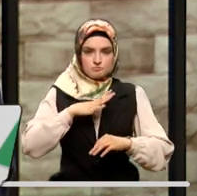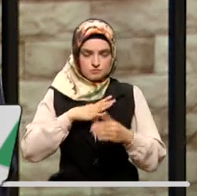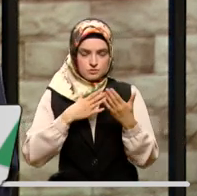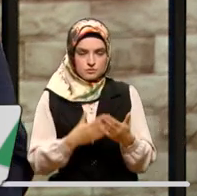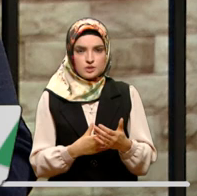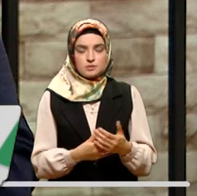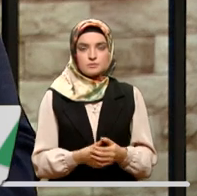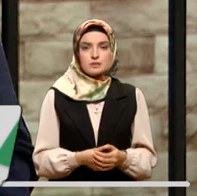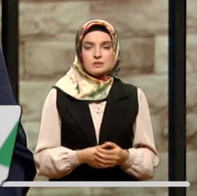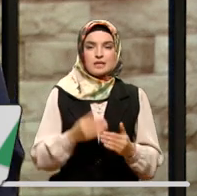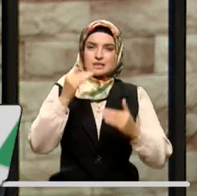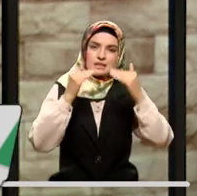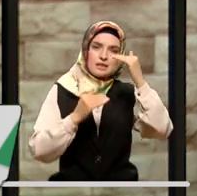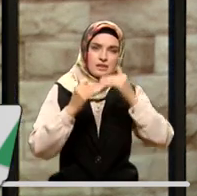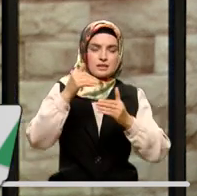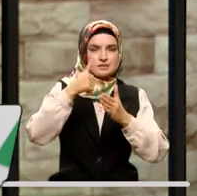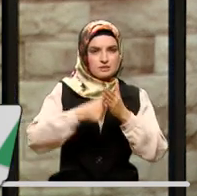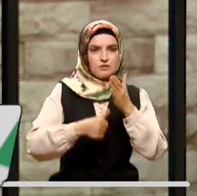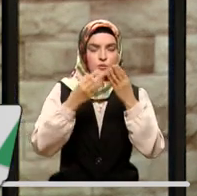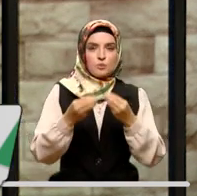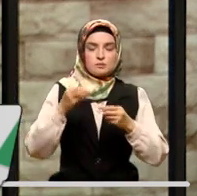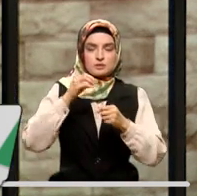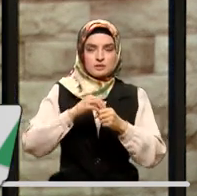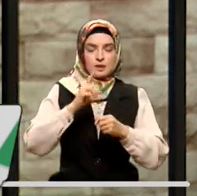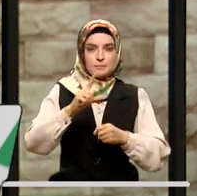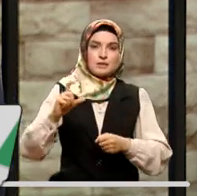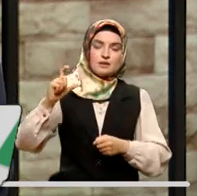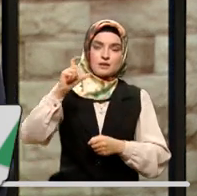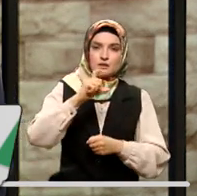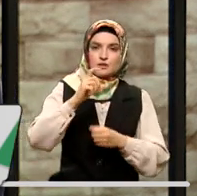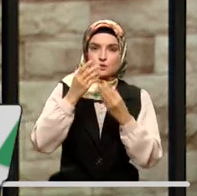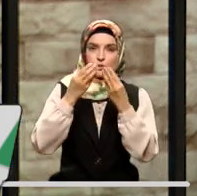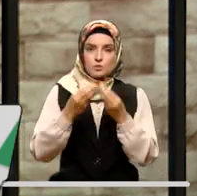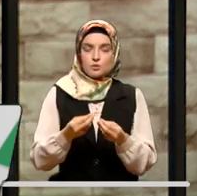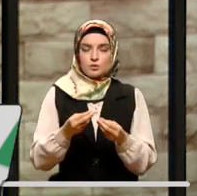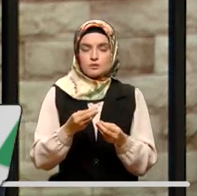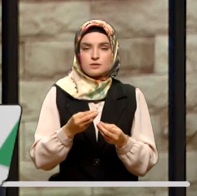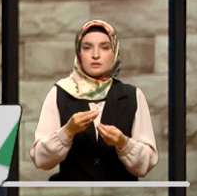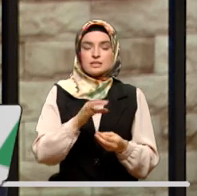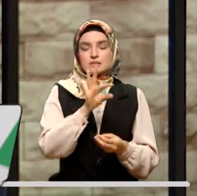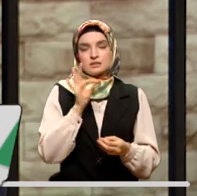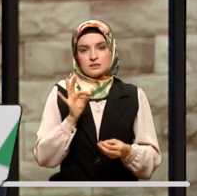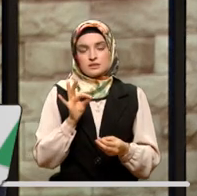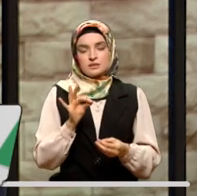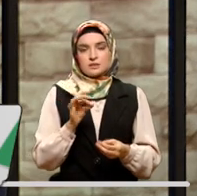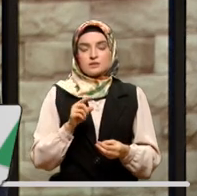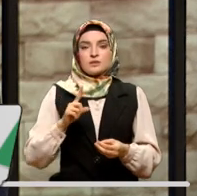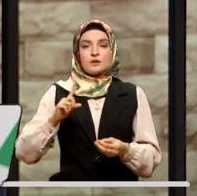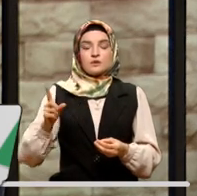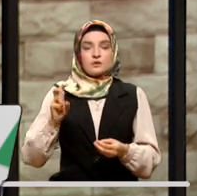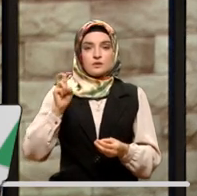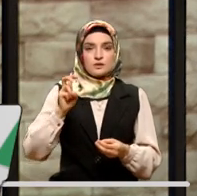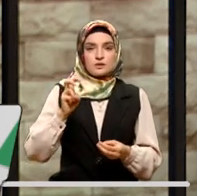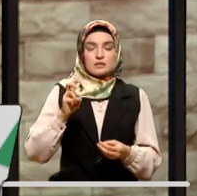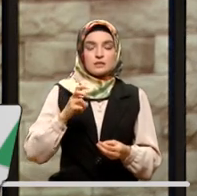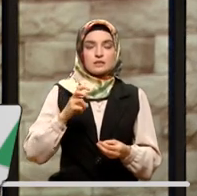için dengeli bir takvim adına bir aylık bir takvim. Temmuz'da 18 Temmuz'da. 18 Temmuz 12